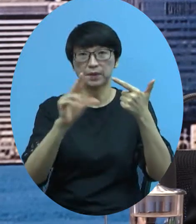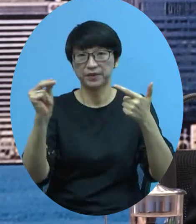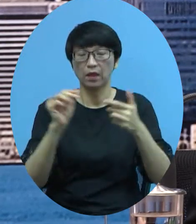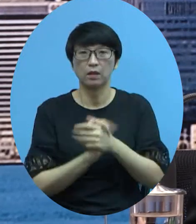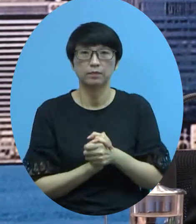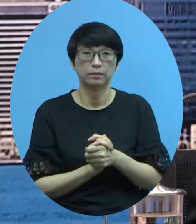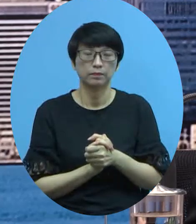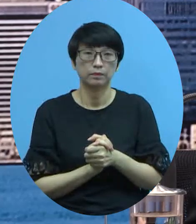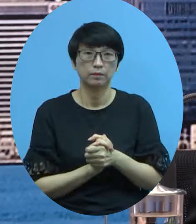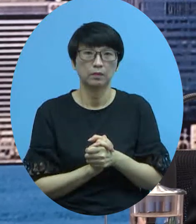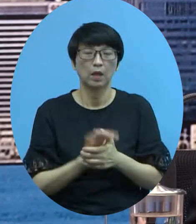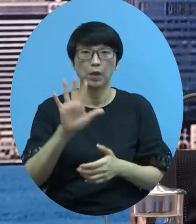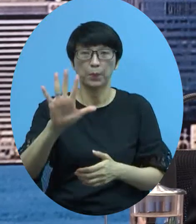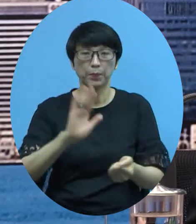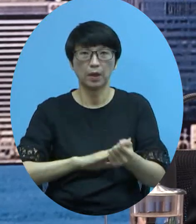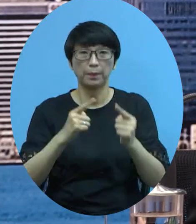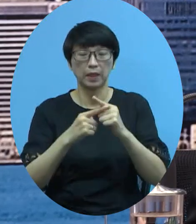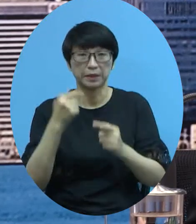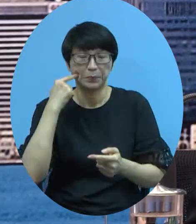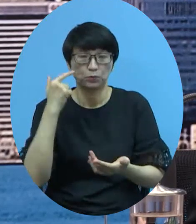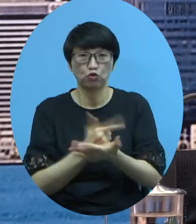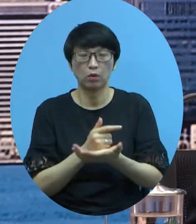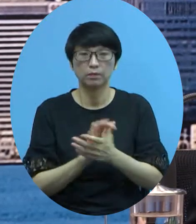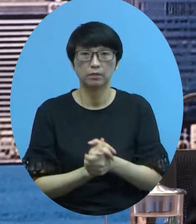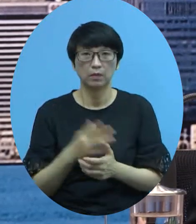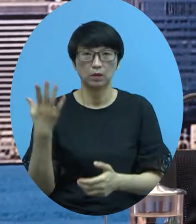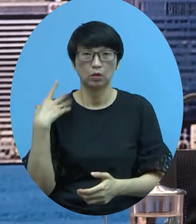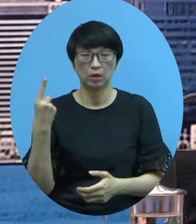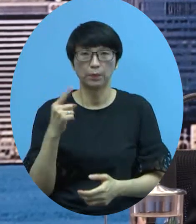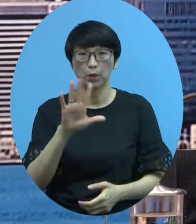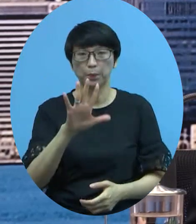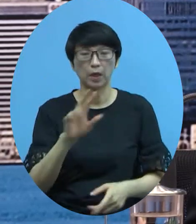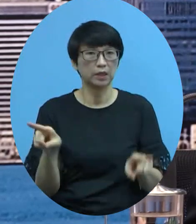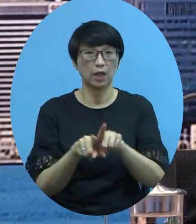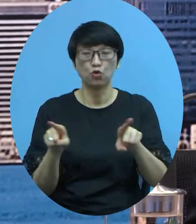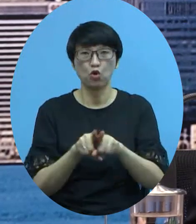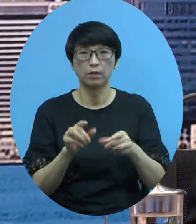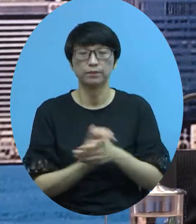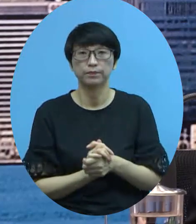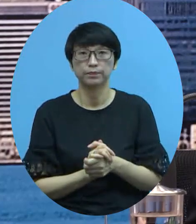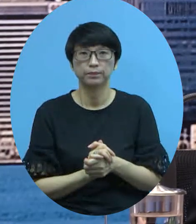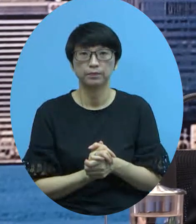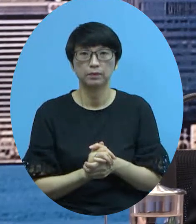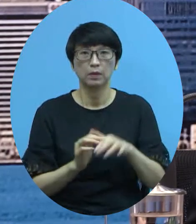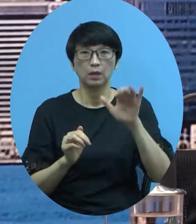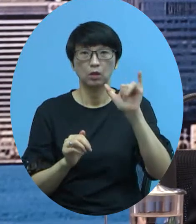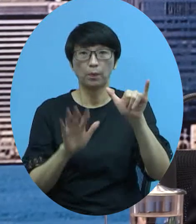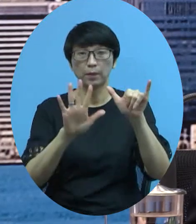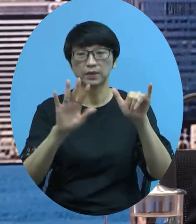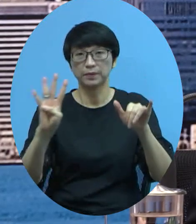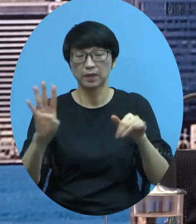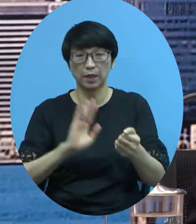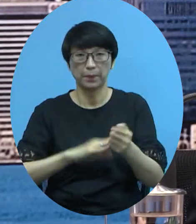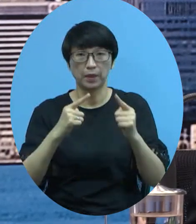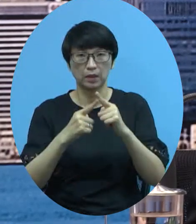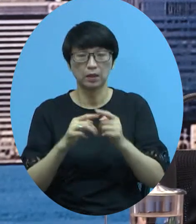咁另外咧有5位病人情況嚴重，咁同琴日嗰5位係一樣嘅。咁另外咧有654位病人